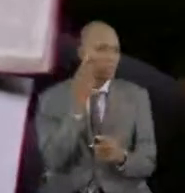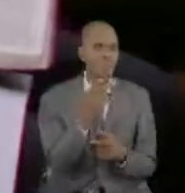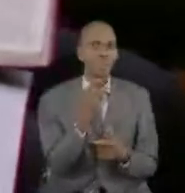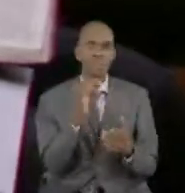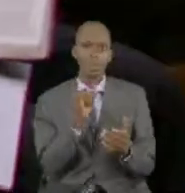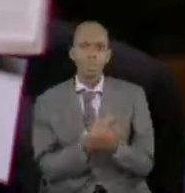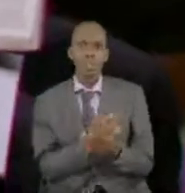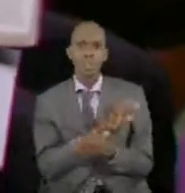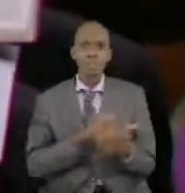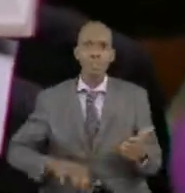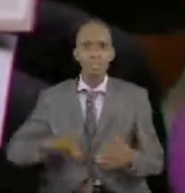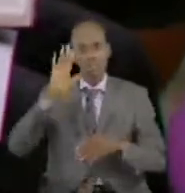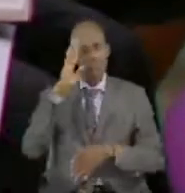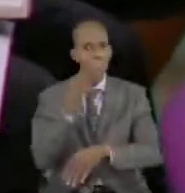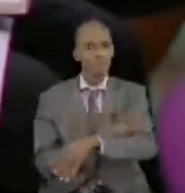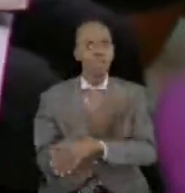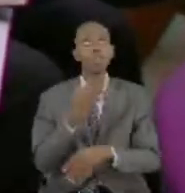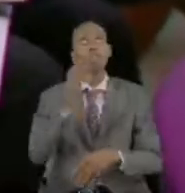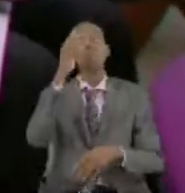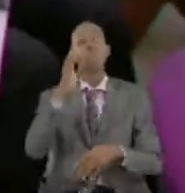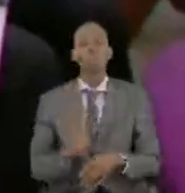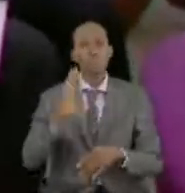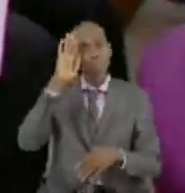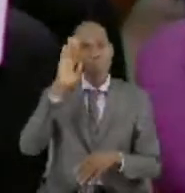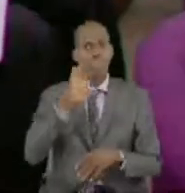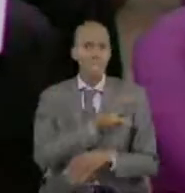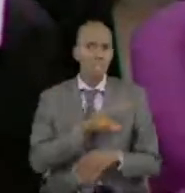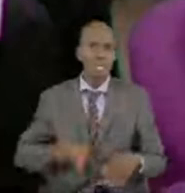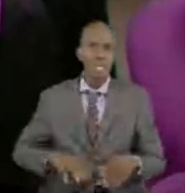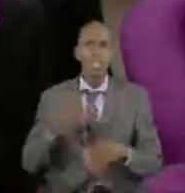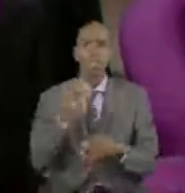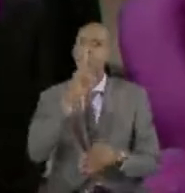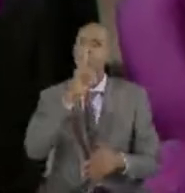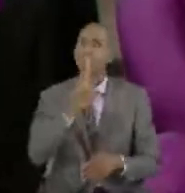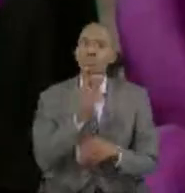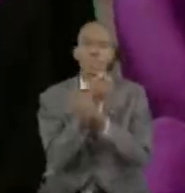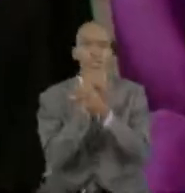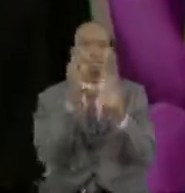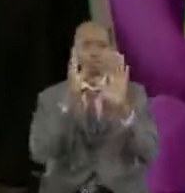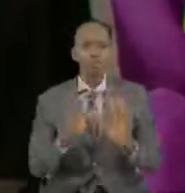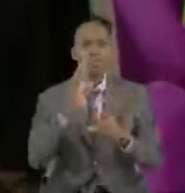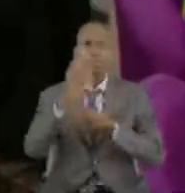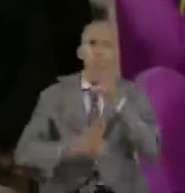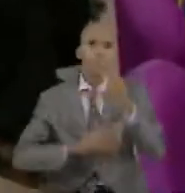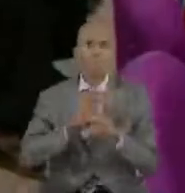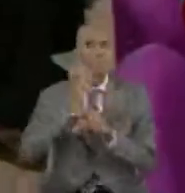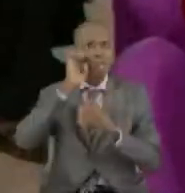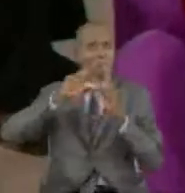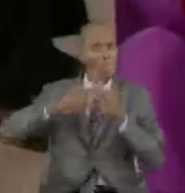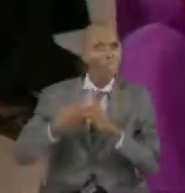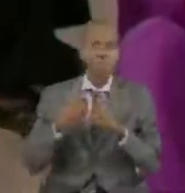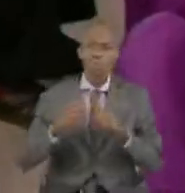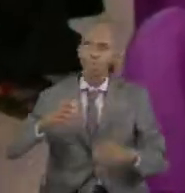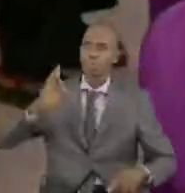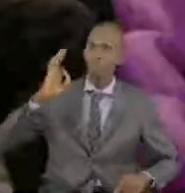le fils de dieu croque le sauveur du monde et aux citoyens il prêchait dans les synagogues que jésus est